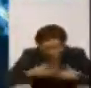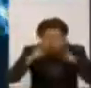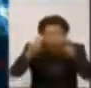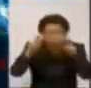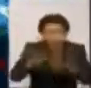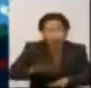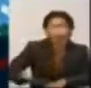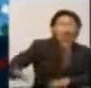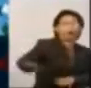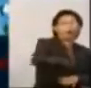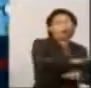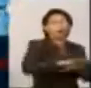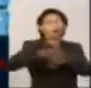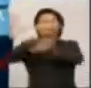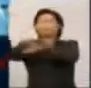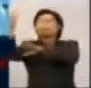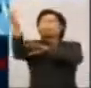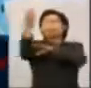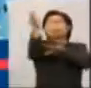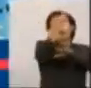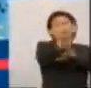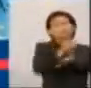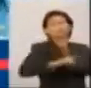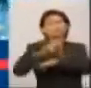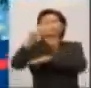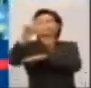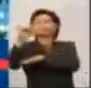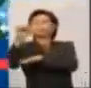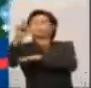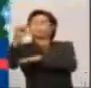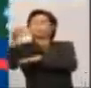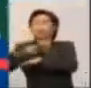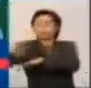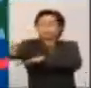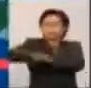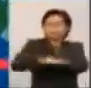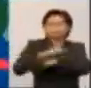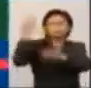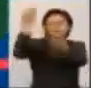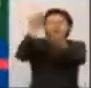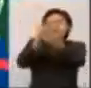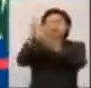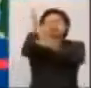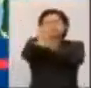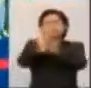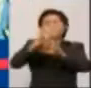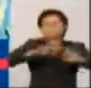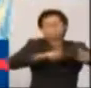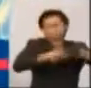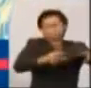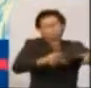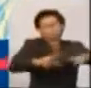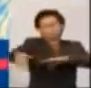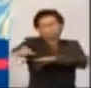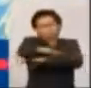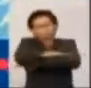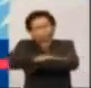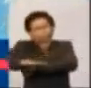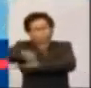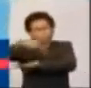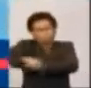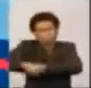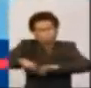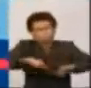Penumpuan angin pelbagai hala di kawasan perairan Tioman sehinggalah ke kawasan perairan Sarawak telah menyebabkan kawasan perairan ini menjadi